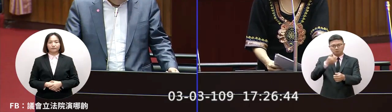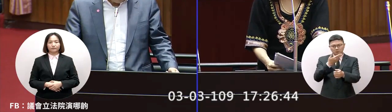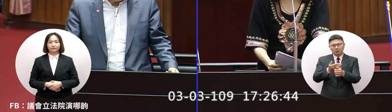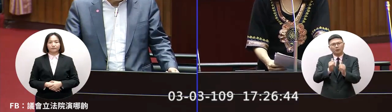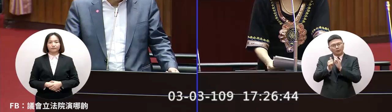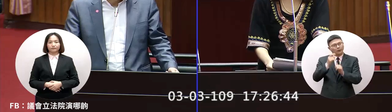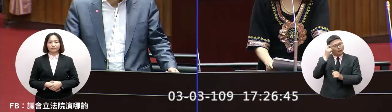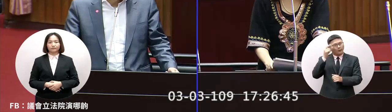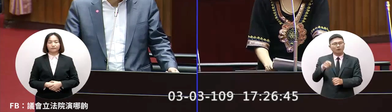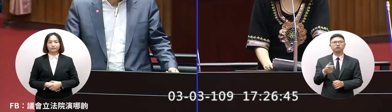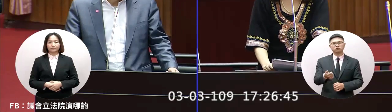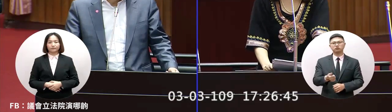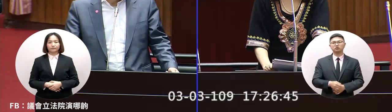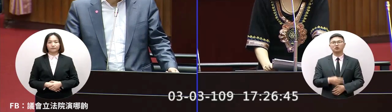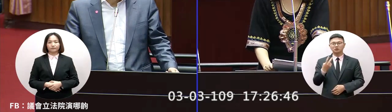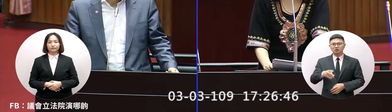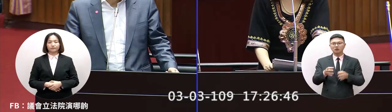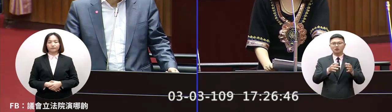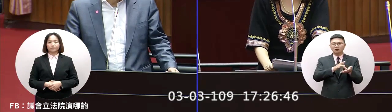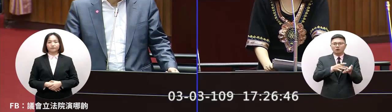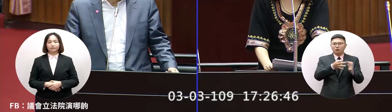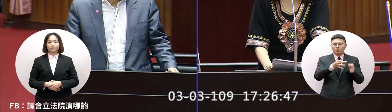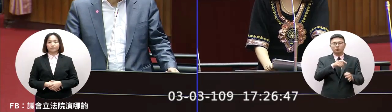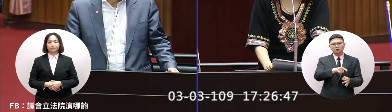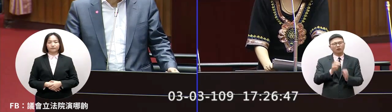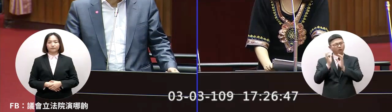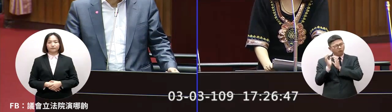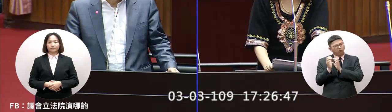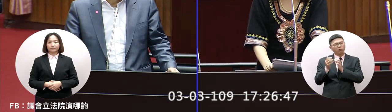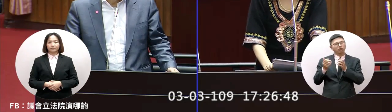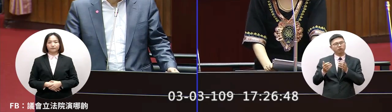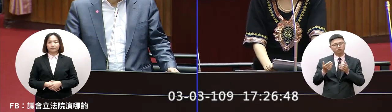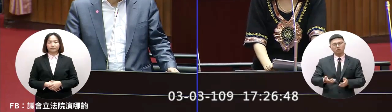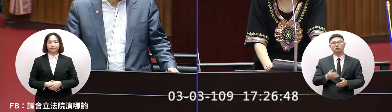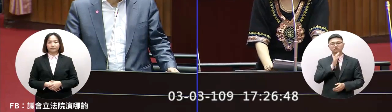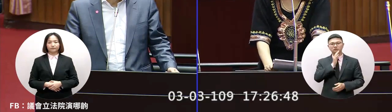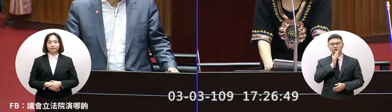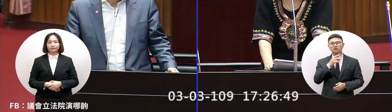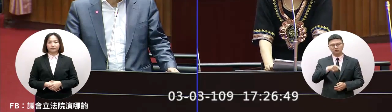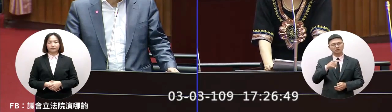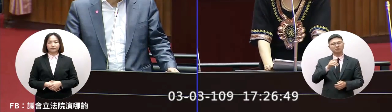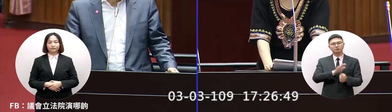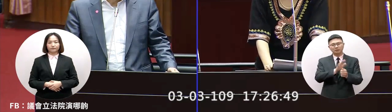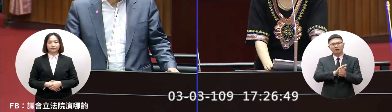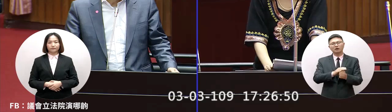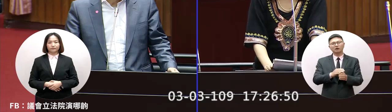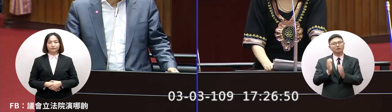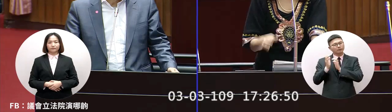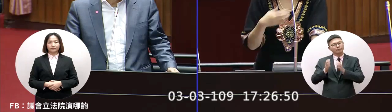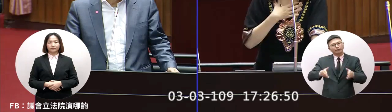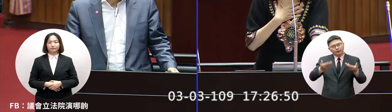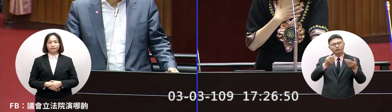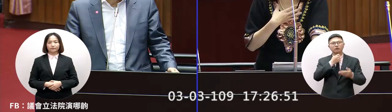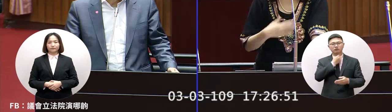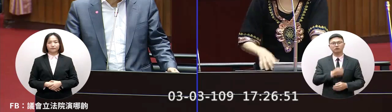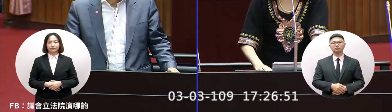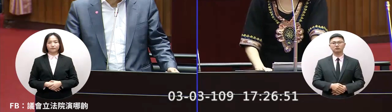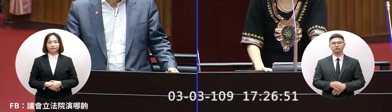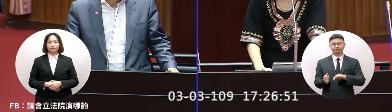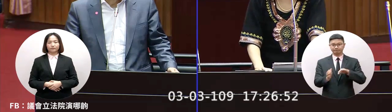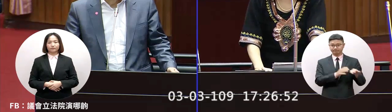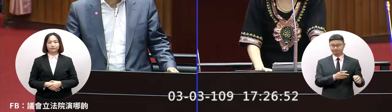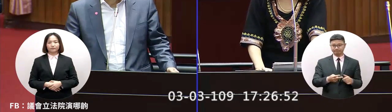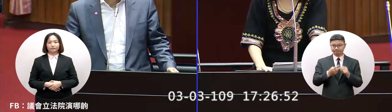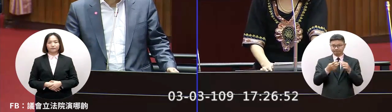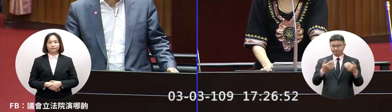啦。那当然因为药局的负荷也很重，这一点也是必须要考虑的。那接下来要请教这个，就我刚刚问的这个问